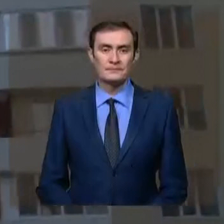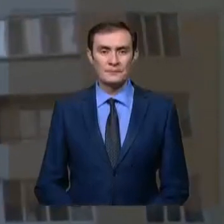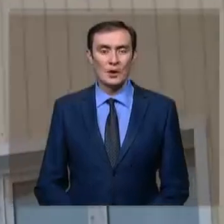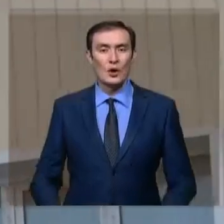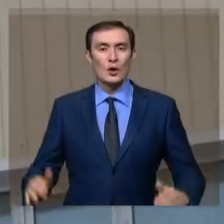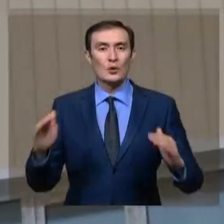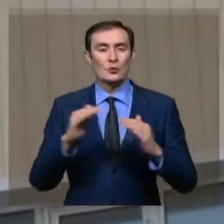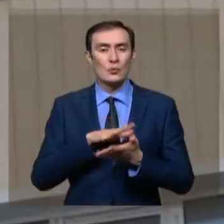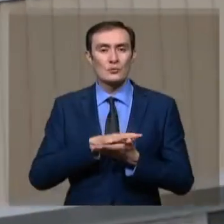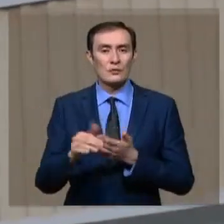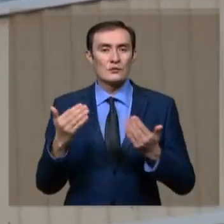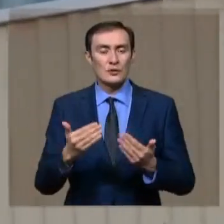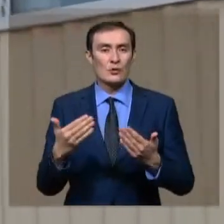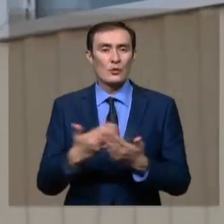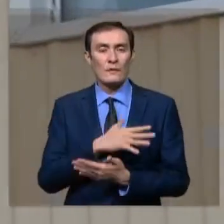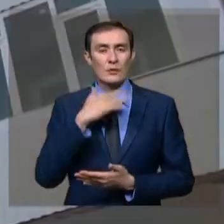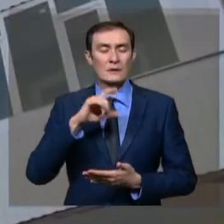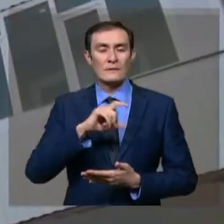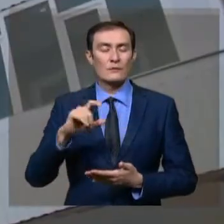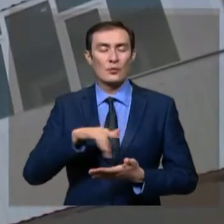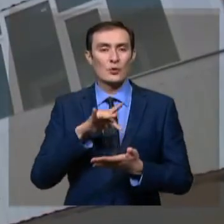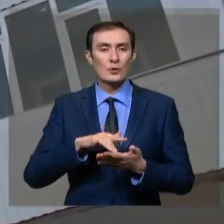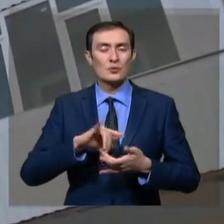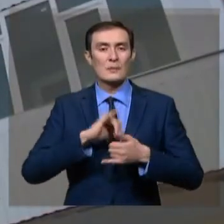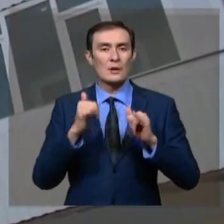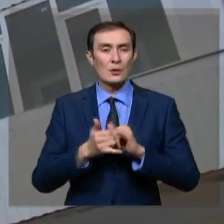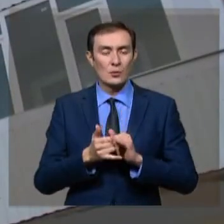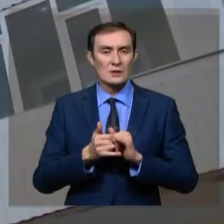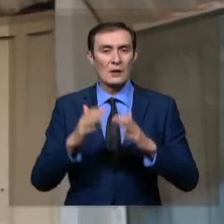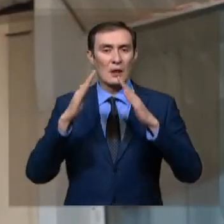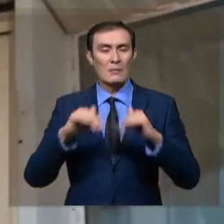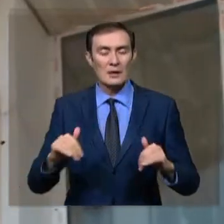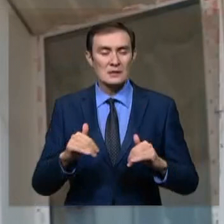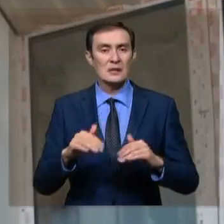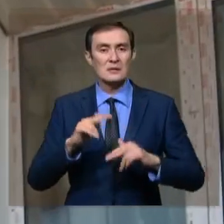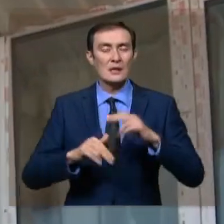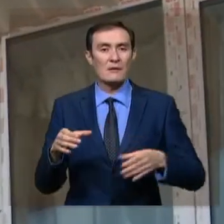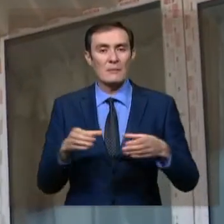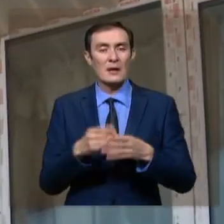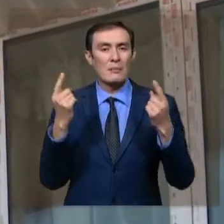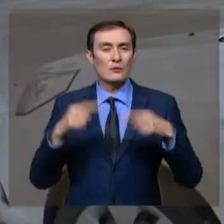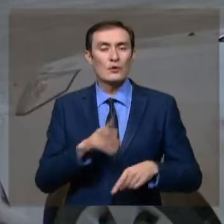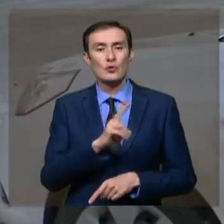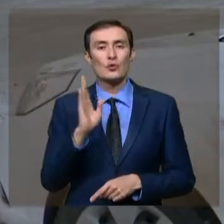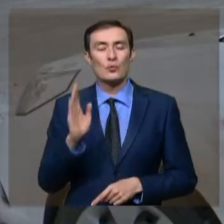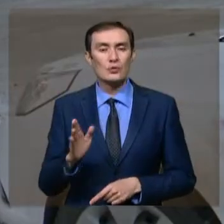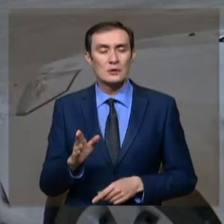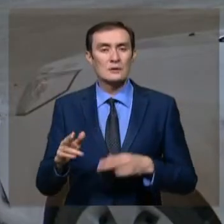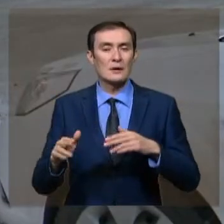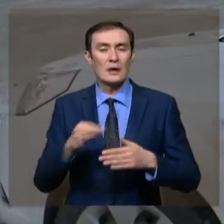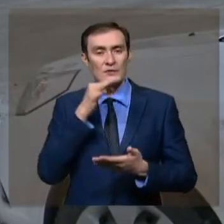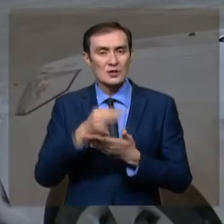Дом сдувает ветром. Новая многоэтажка в Усть-Каменогорске рассыпается, как карточный домик. Застройщик обанкротился. Кто теперь возьмет на